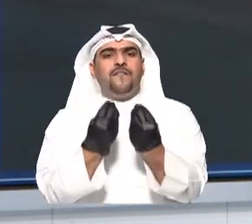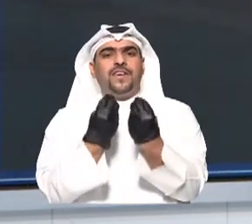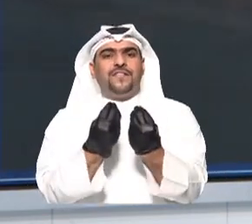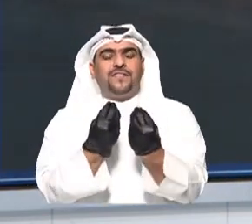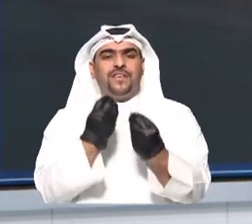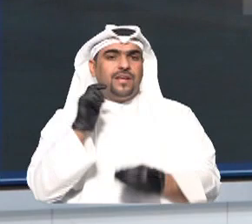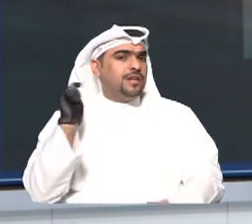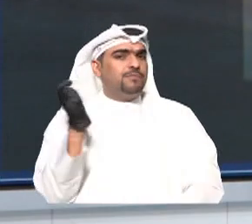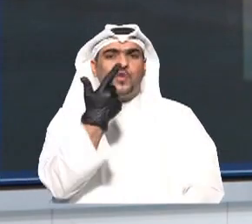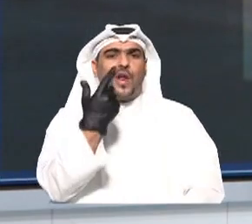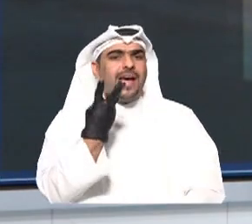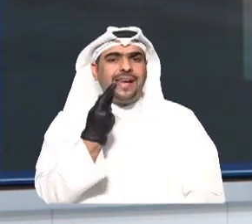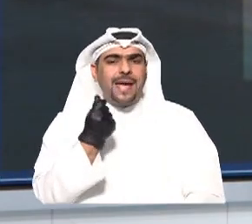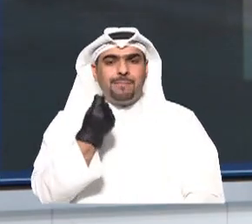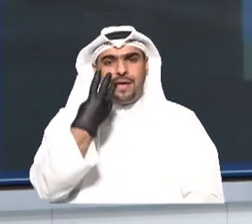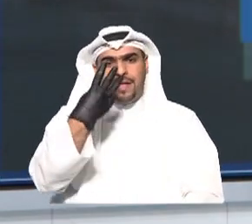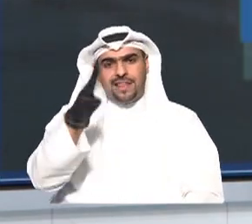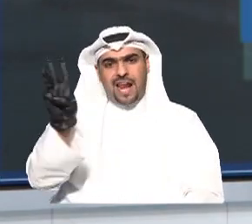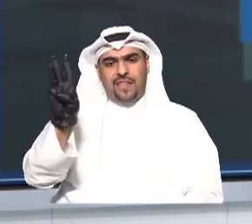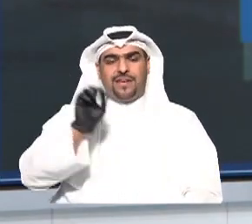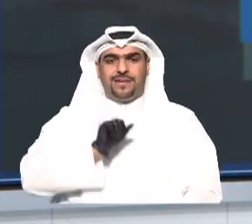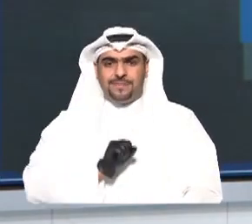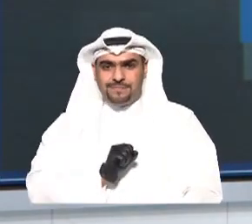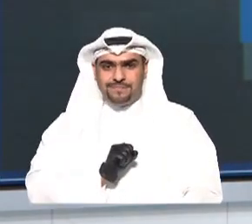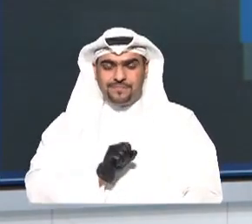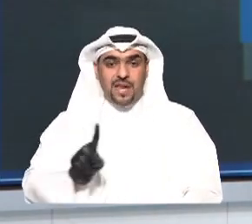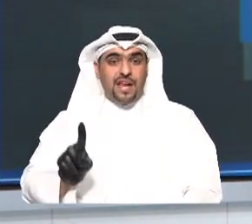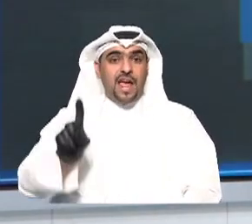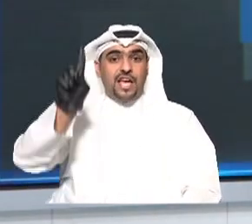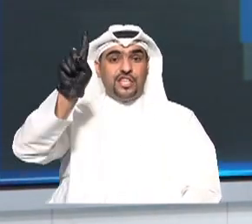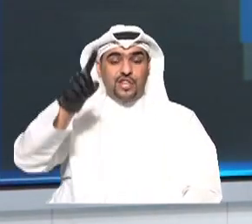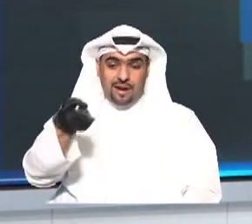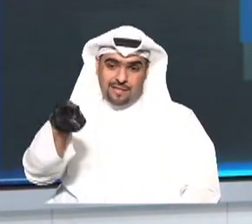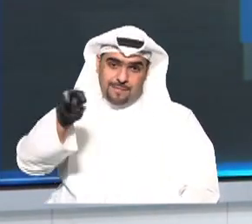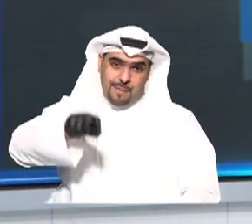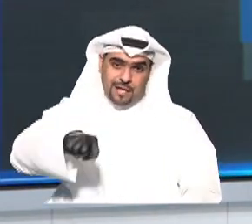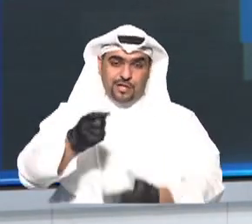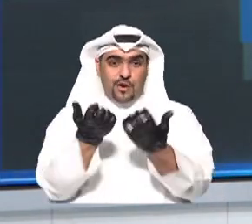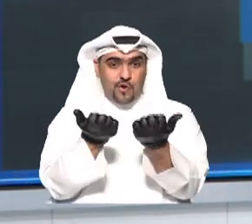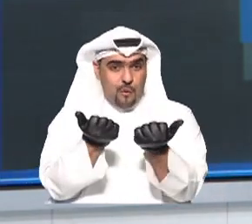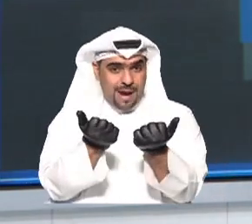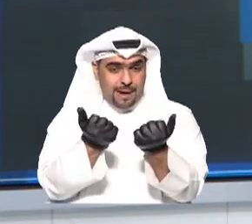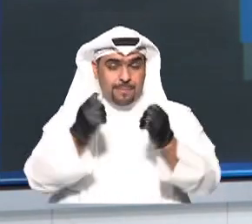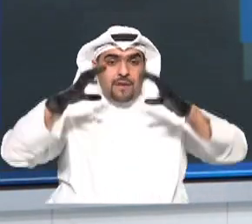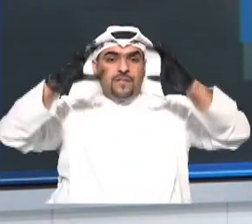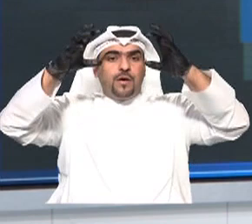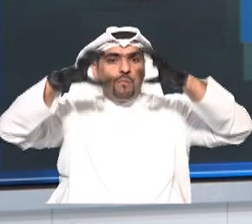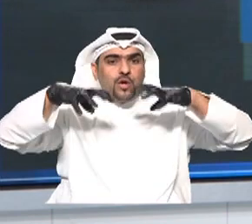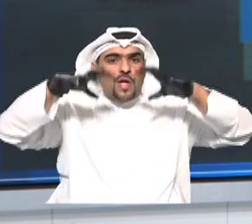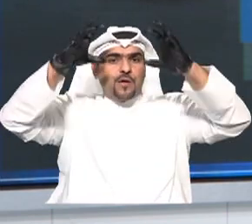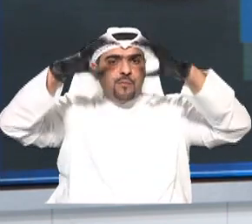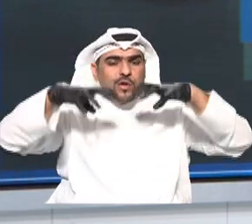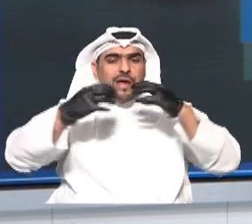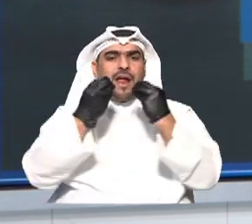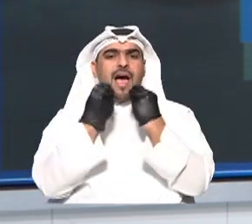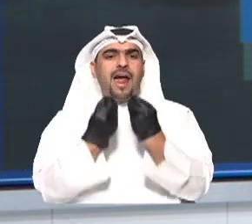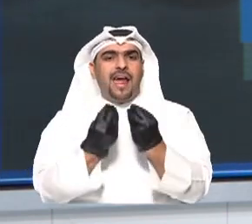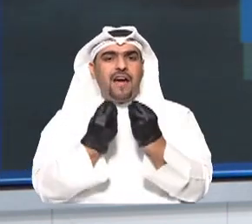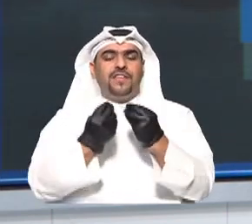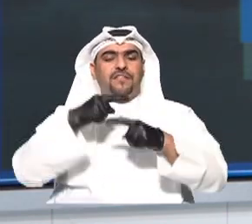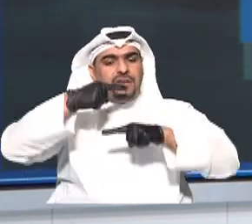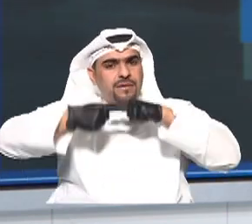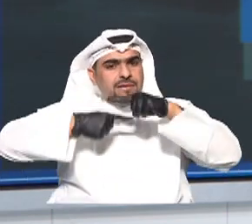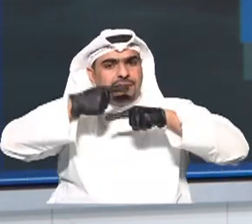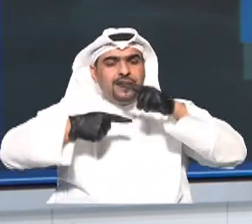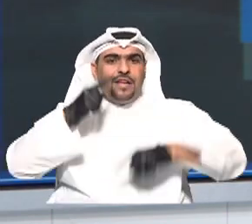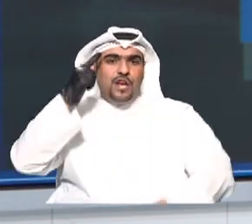10 إلى 30 كيلومتر في الساعة. إن شاء الله ابتداء من الغد فرصة لأمطار خفيفة متفرقة مستمرة معنا حتى يوم السبت على